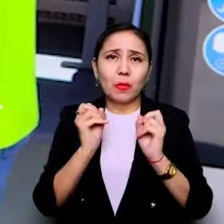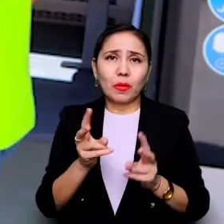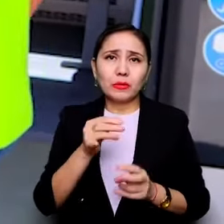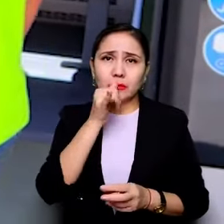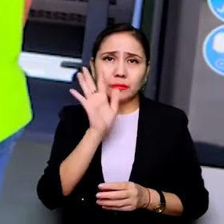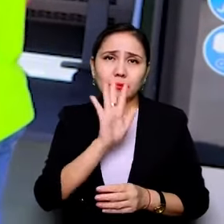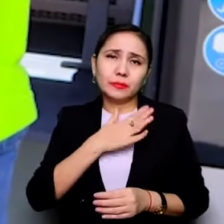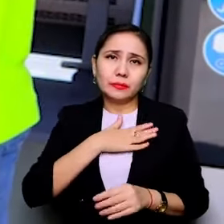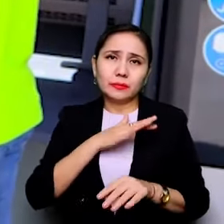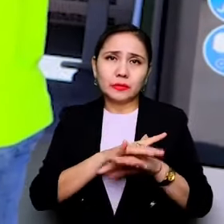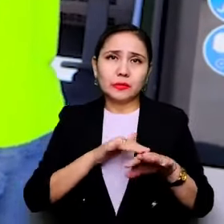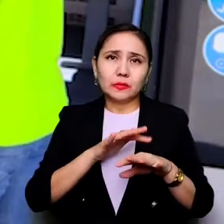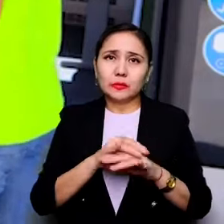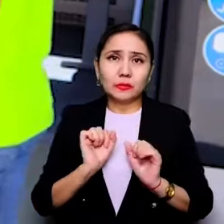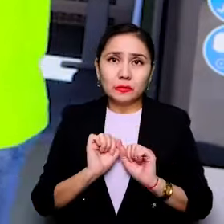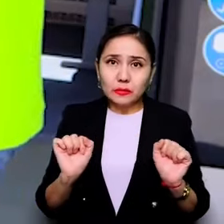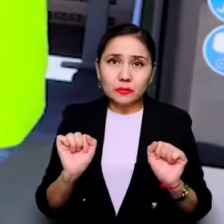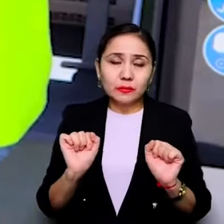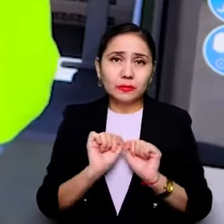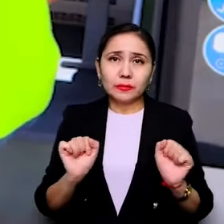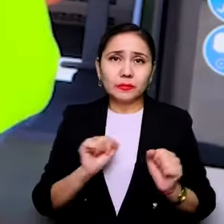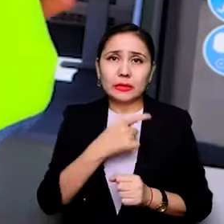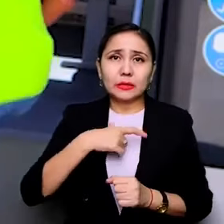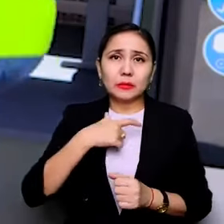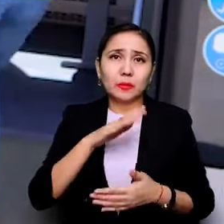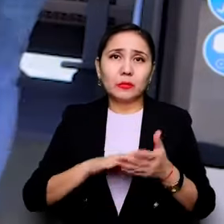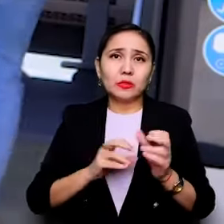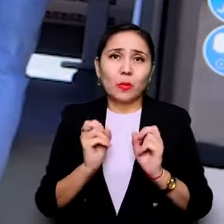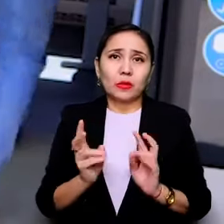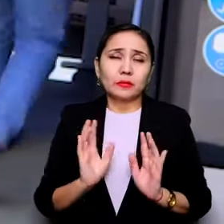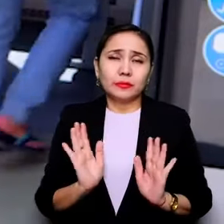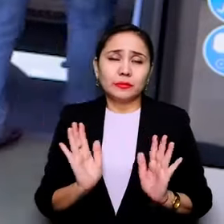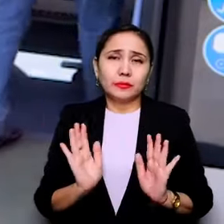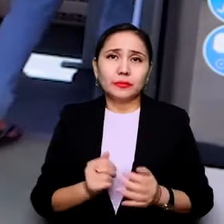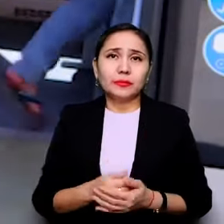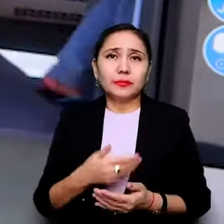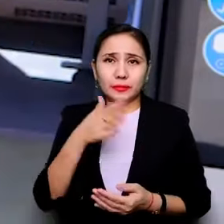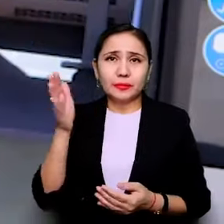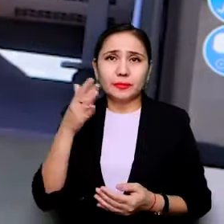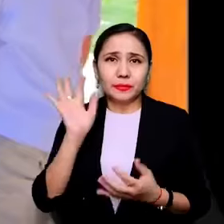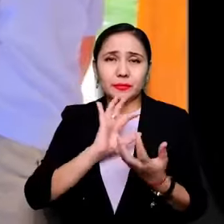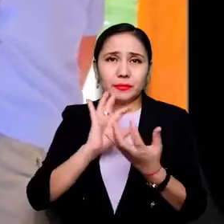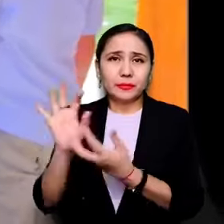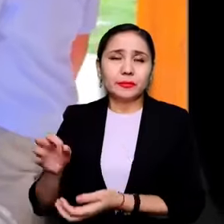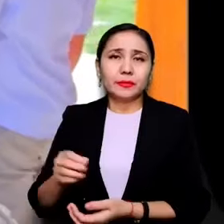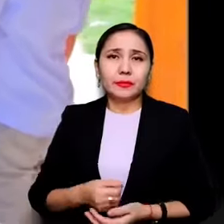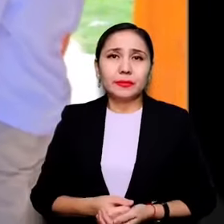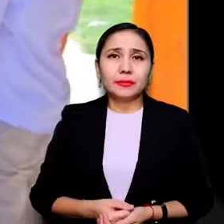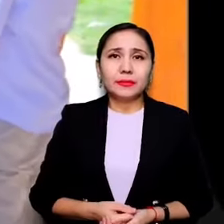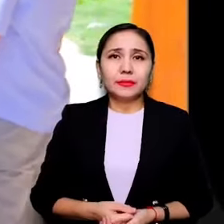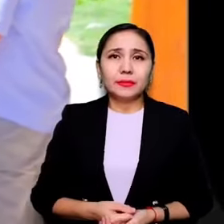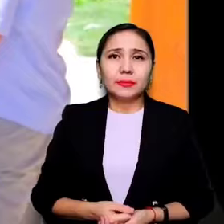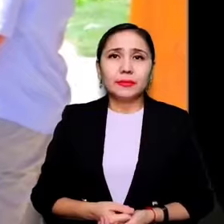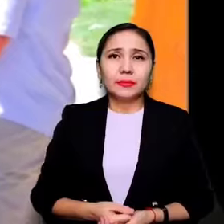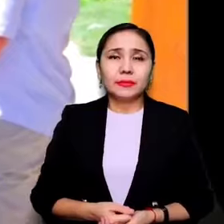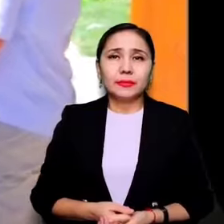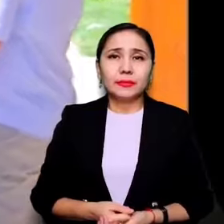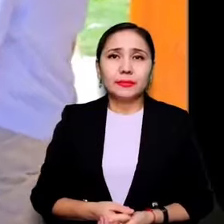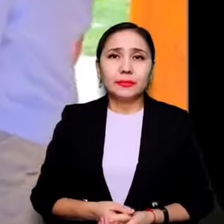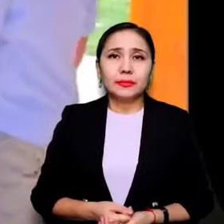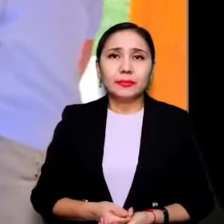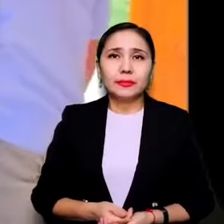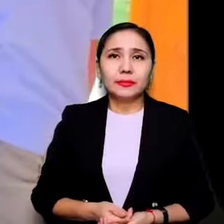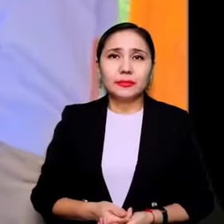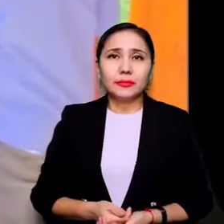uzr, akajon." "Ya, mumkin emasmi?" "Yo, o'zingizga xavfsizlik uchun." Ketdi. Avtobus eshiklarini yopib bekatni tark